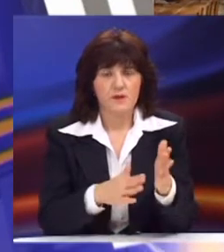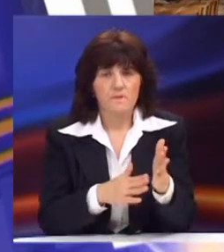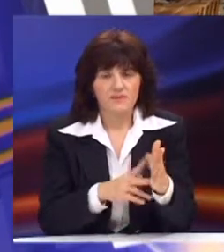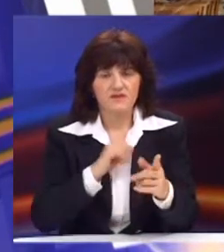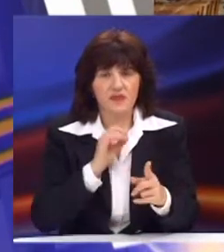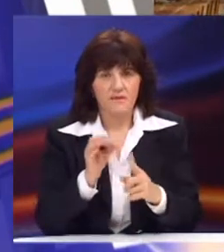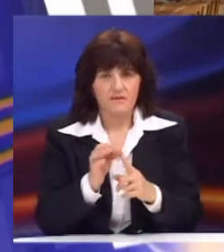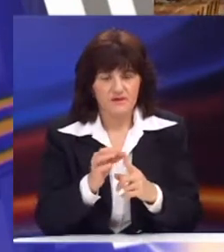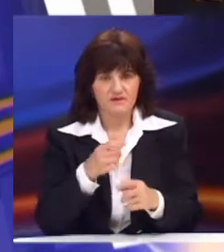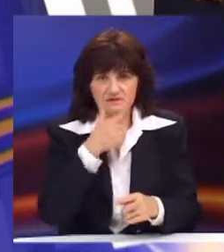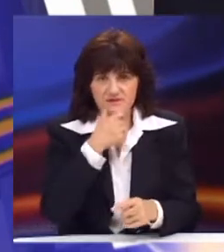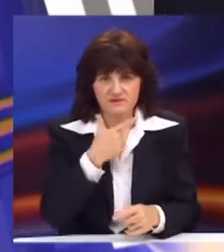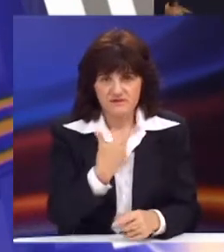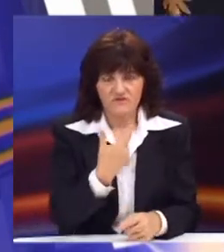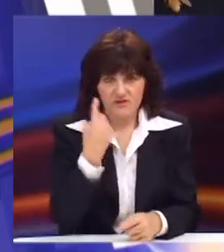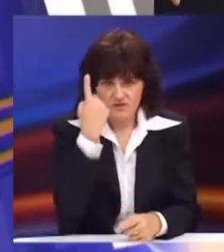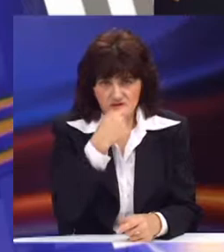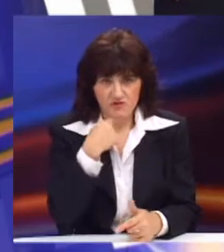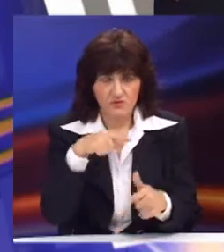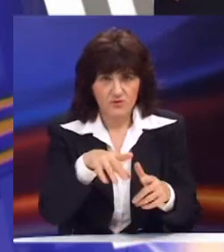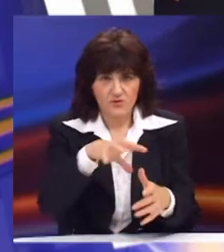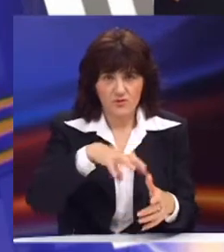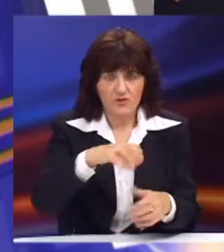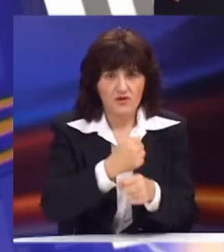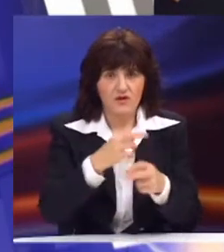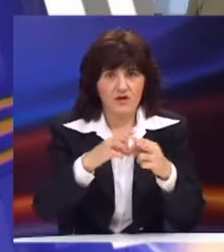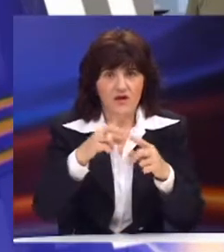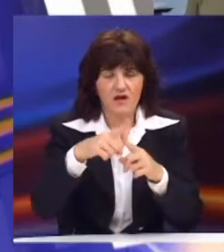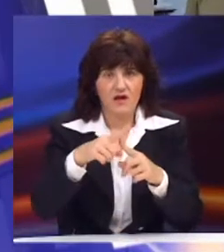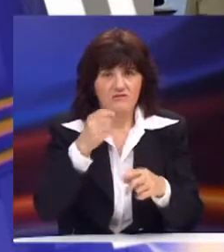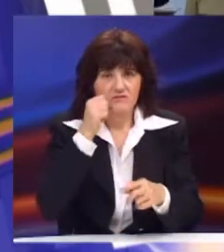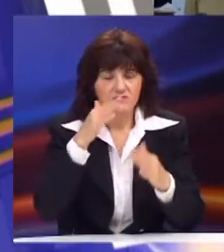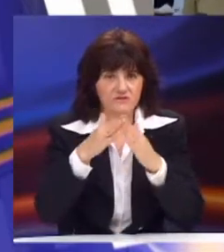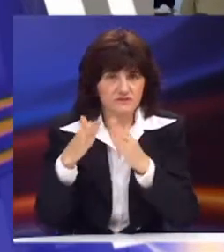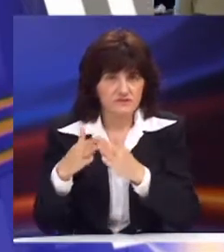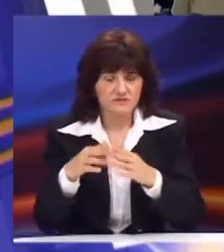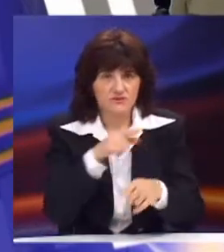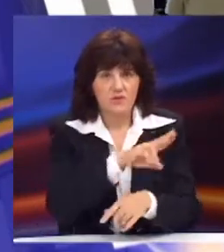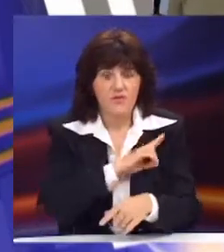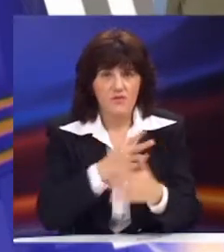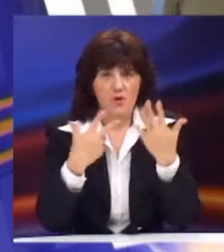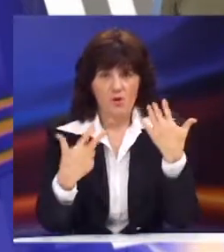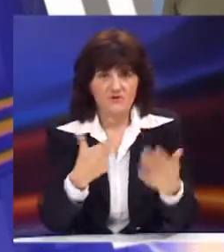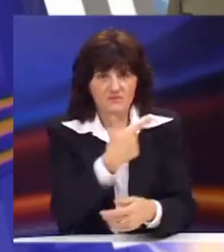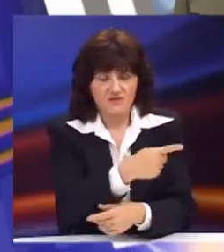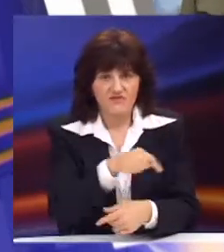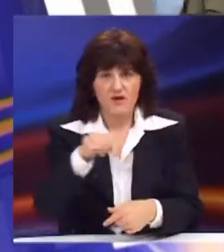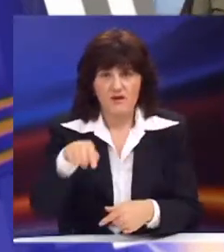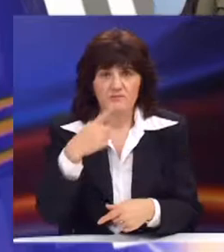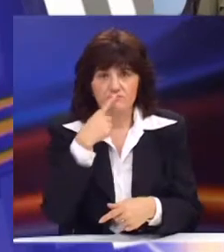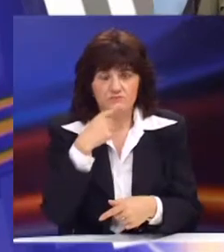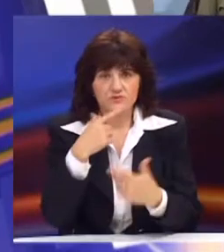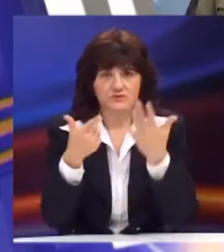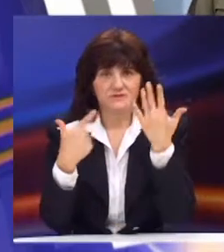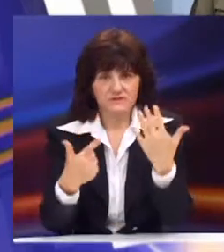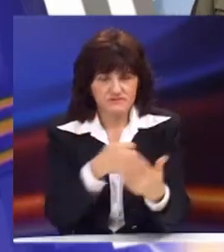Margica Ivandekić i Petar Marković najstariji su meštani mesne zajednice GAT. Margica ima 82, a Petar 70 godina.